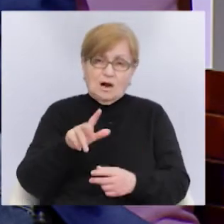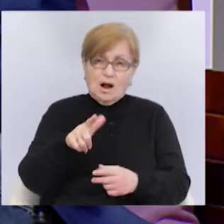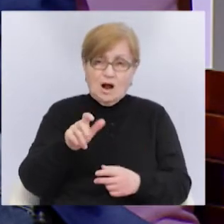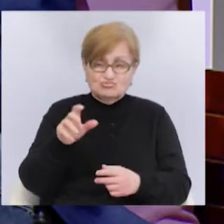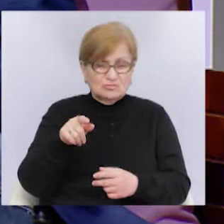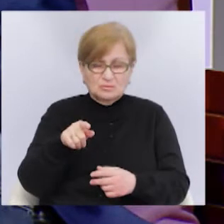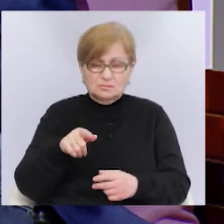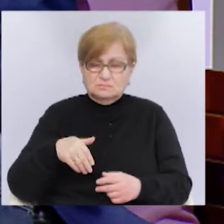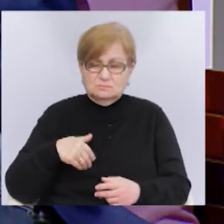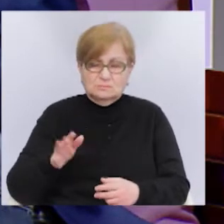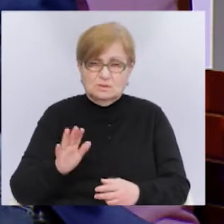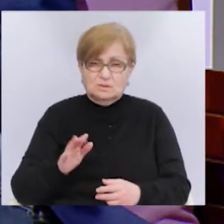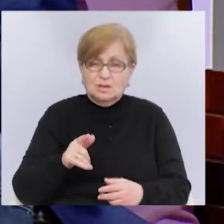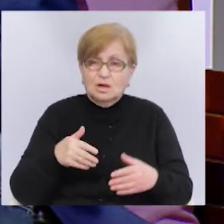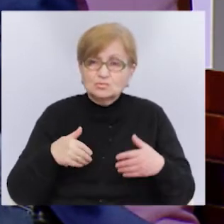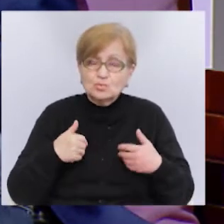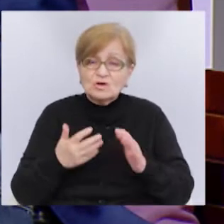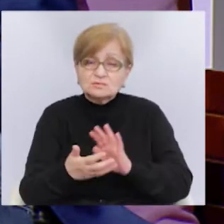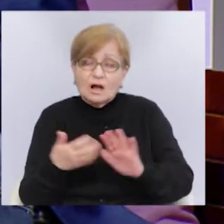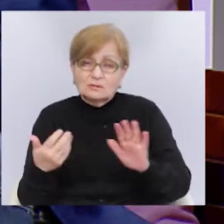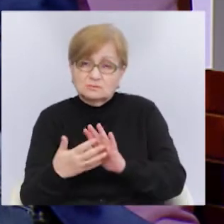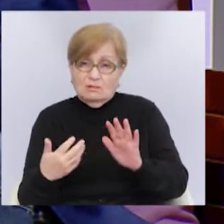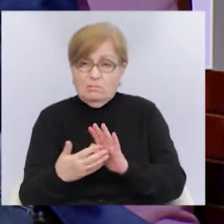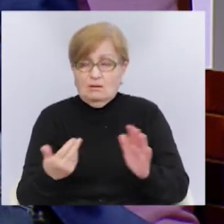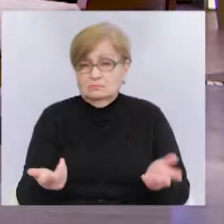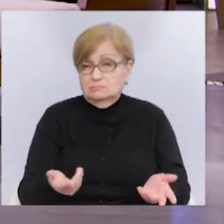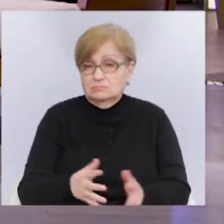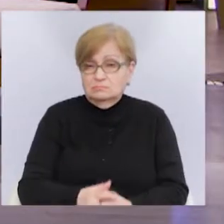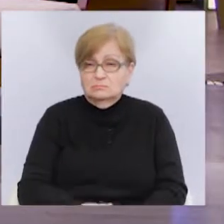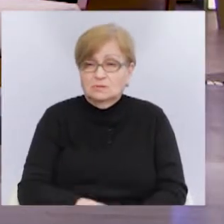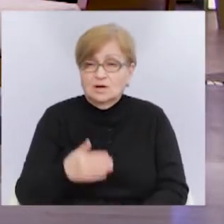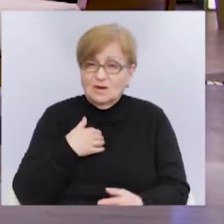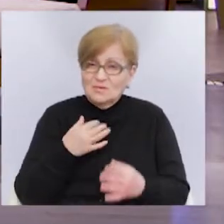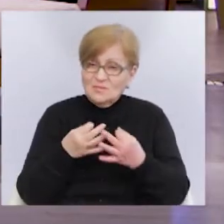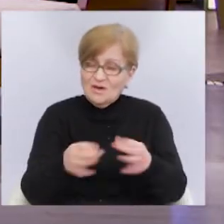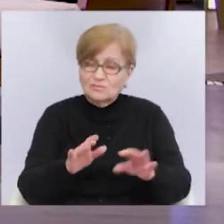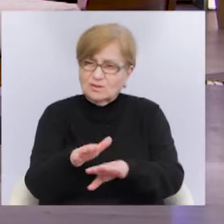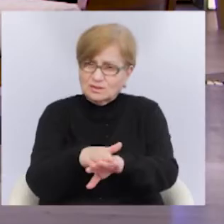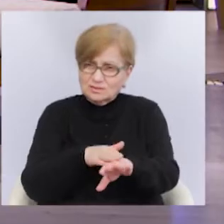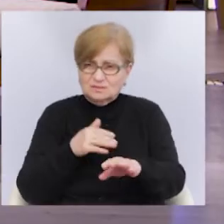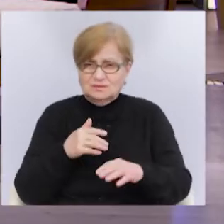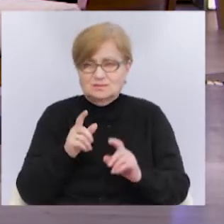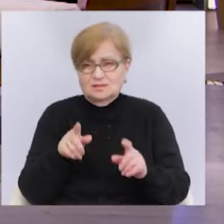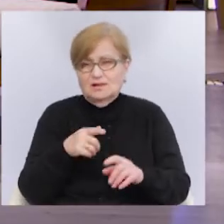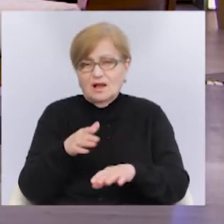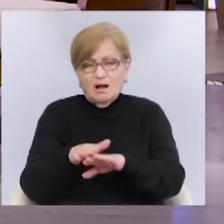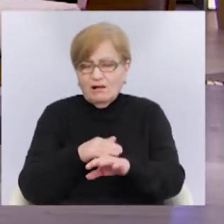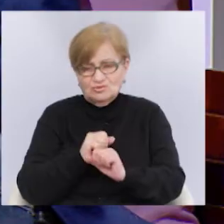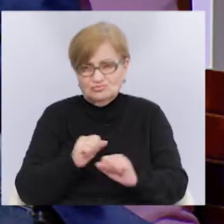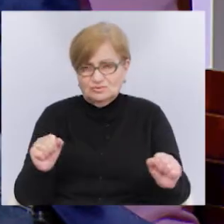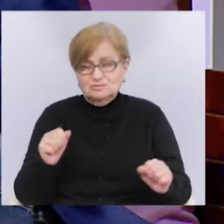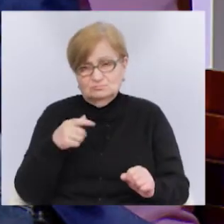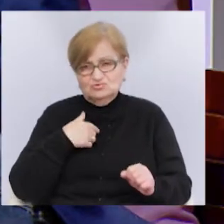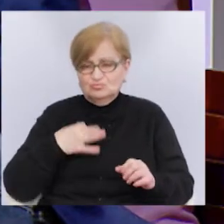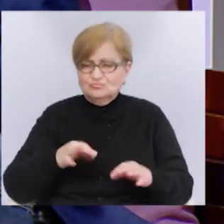და მნიშვნელოვან პროცესს. ამიტომ მე გონი სასწრაფოდ უნდა დავამთავროთ გადაცემა, რომ არ გავგრძელდეს ამ ჩვენ შუს დიდი ხალი გაჯეტთან ყოფნა.